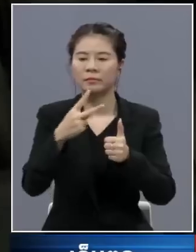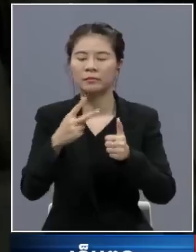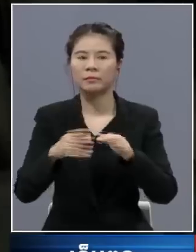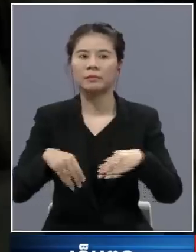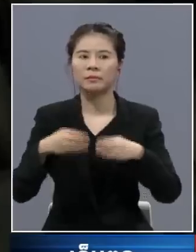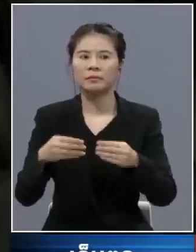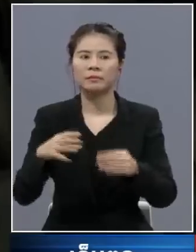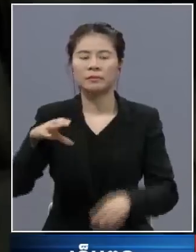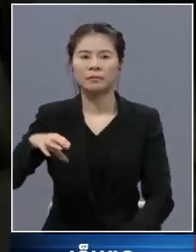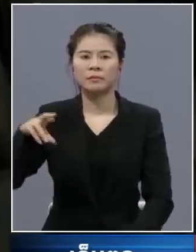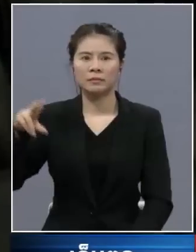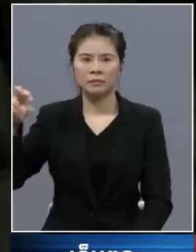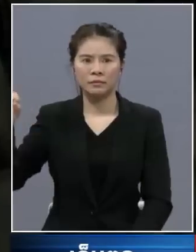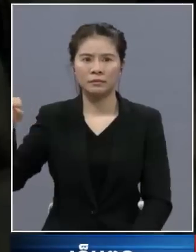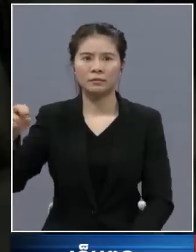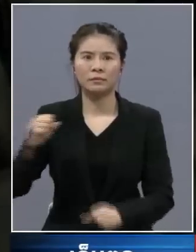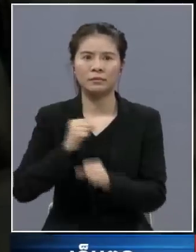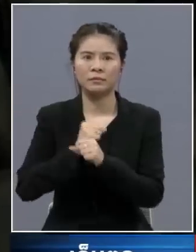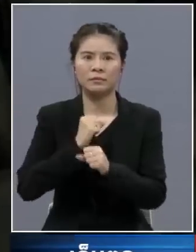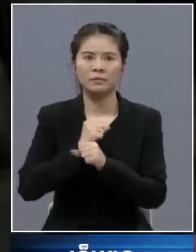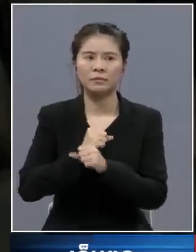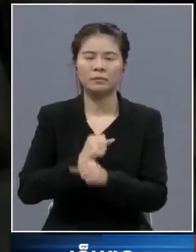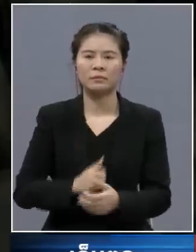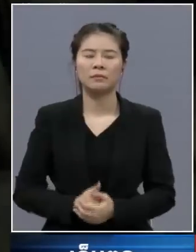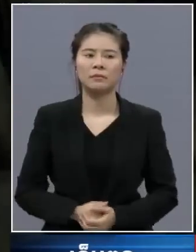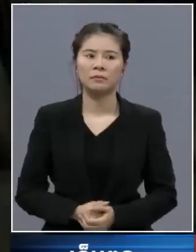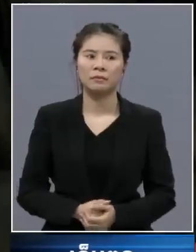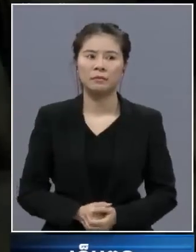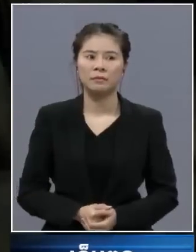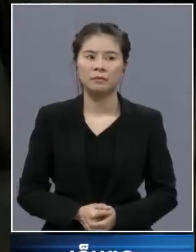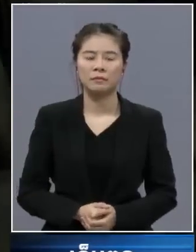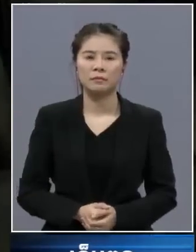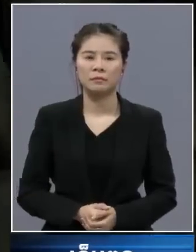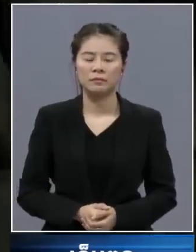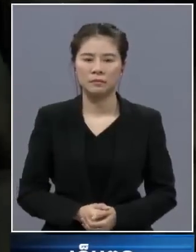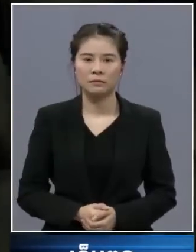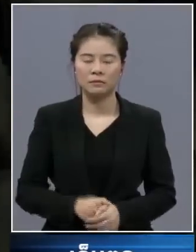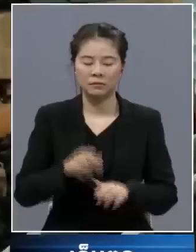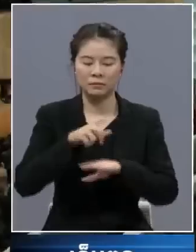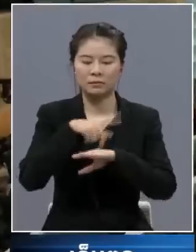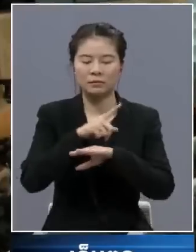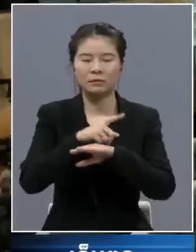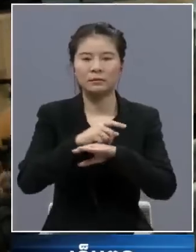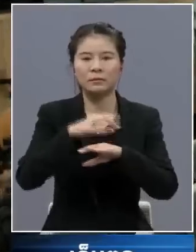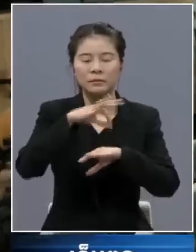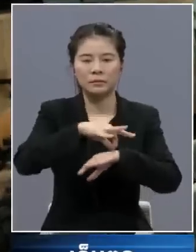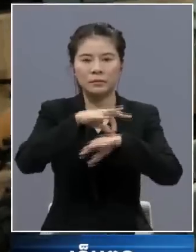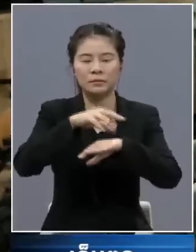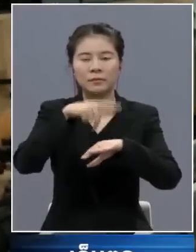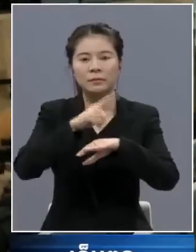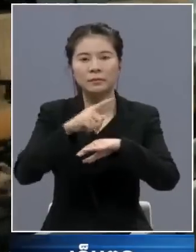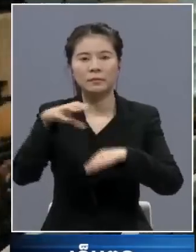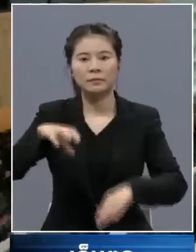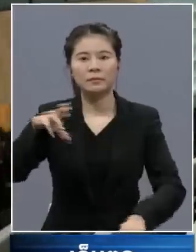ภาโหวตแทนก็เป็นได้เหมือนกันนะครับ ถ้าเราไปดูตำแหน่งประธานสภาผู้แทนราษฎรจะพบอย่างนี้ครับว่าความเหมาะสมในต